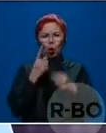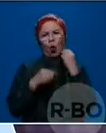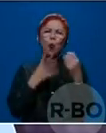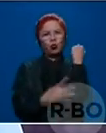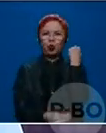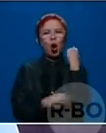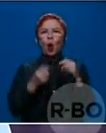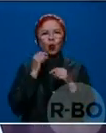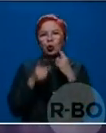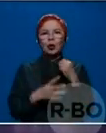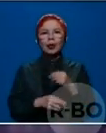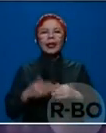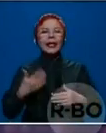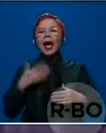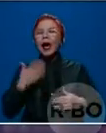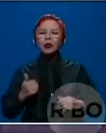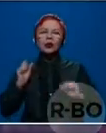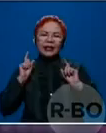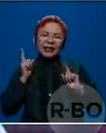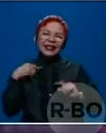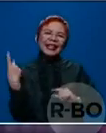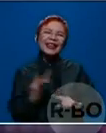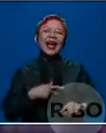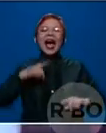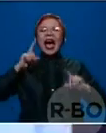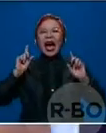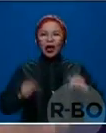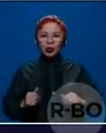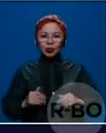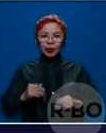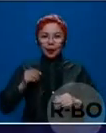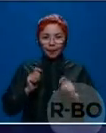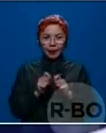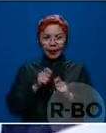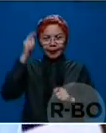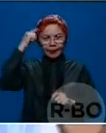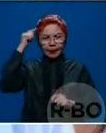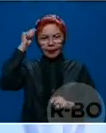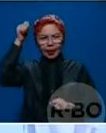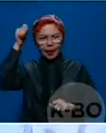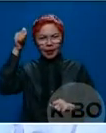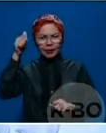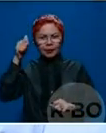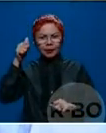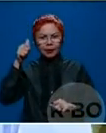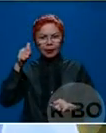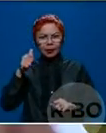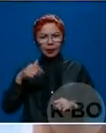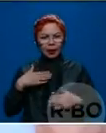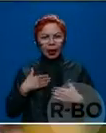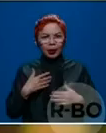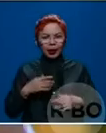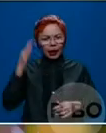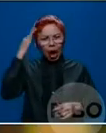mengatakan memajukan kesejahteraan umum mereka mengatakan mencerdaskan kehidupan bangsa mereka tidak mengatakan memerangi kebodohan